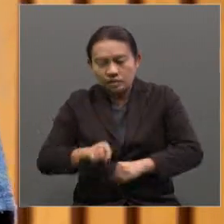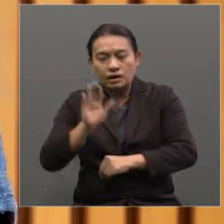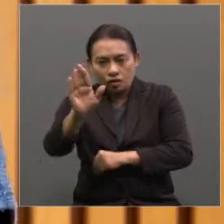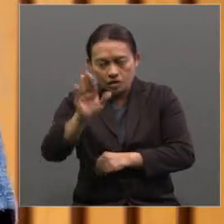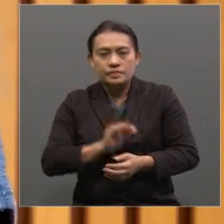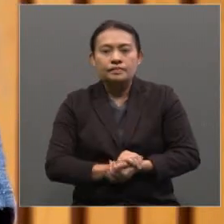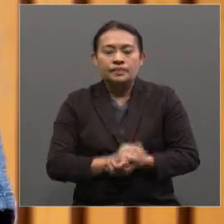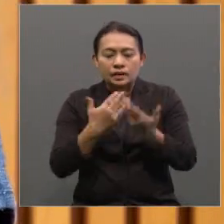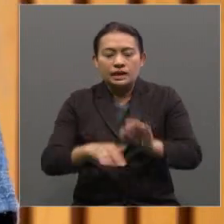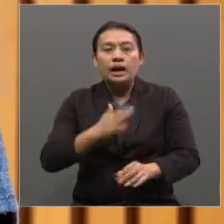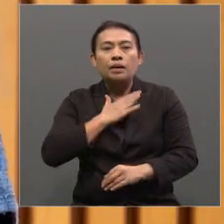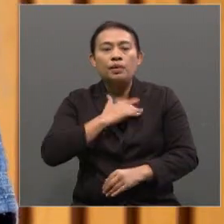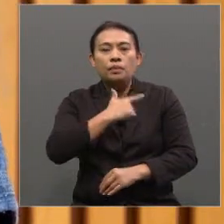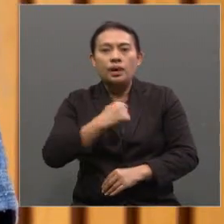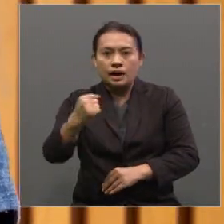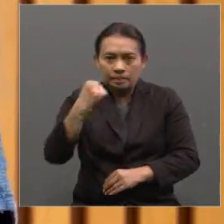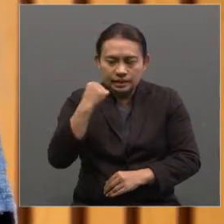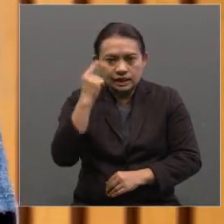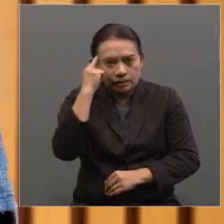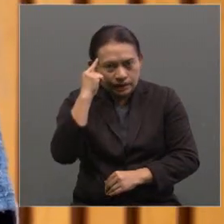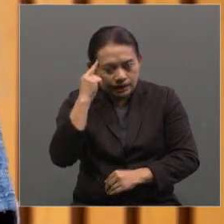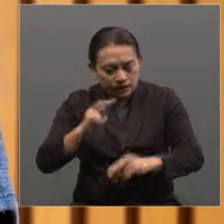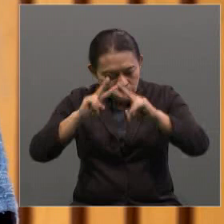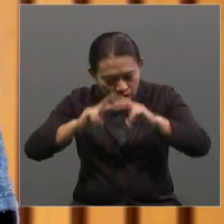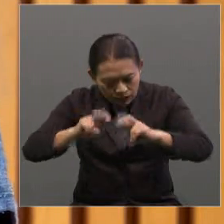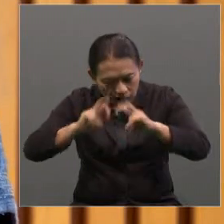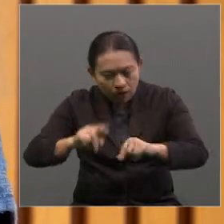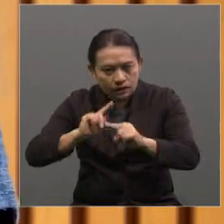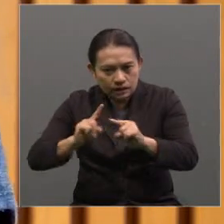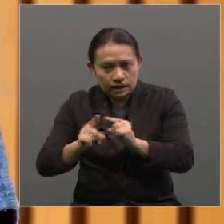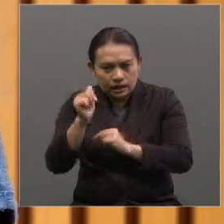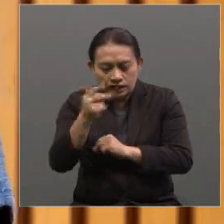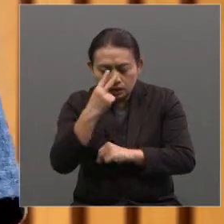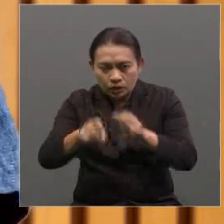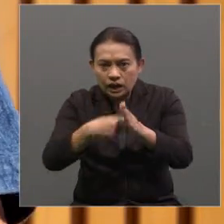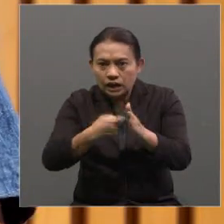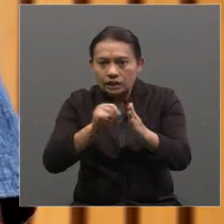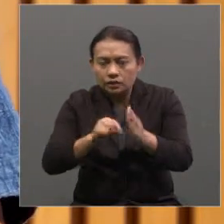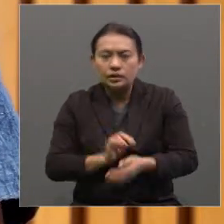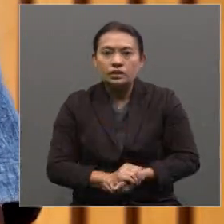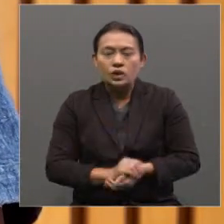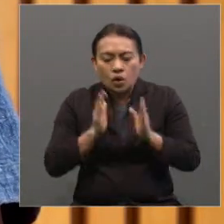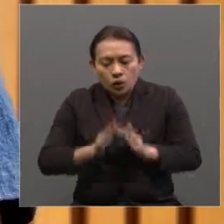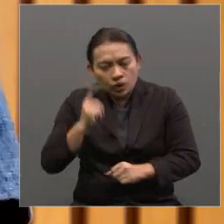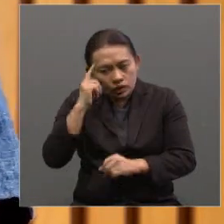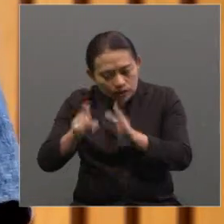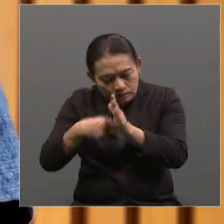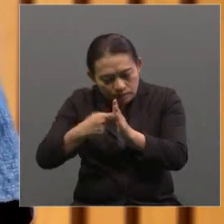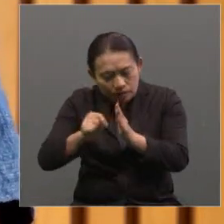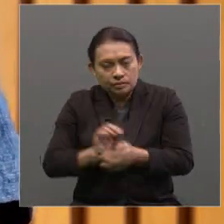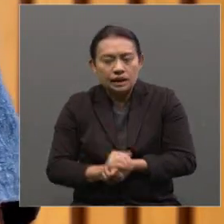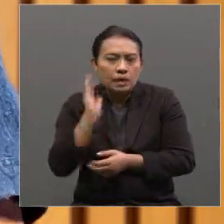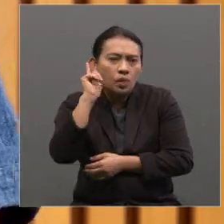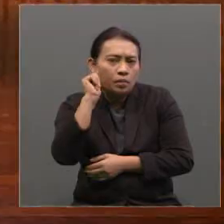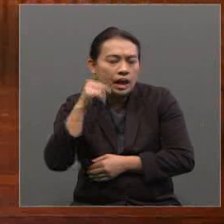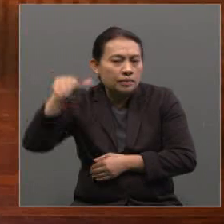เชื่อมั่นในความเป็นมนุษย์ว่าเขาไตร่ตรองได ้ครับ ว่าสิ่งใดเนี่ยคือสิ่งที่มันเป็นเหตุเป็นผลนะครับเพราะไม่งั้นแล้วสังคมบรรพบุรุษเราเนี่ย